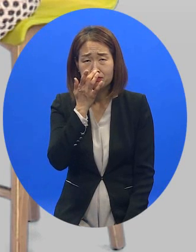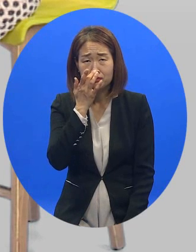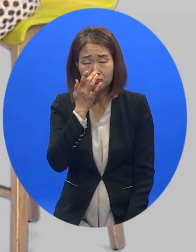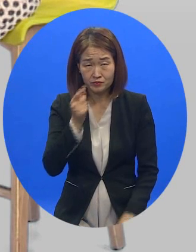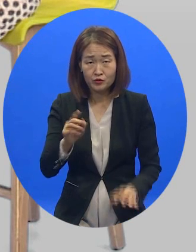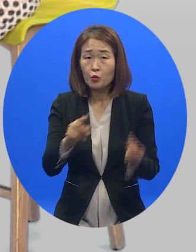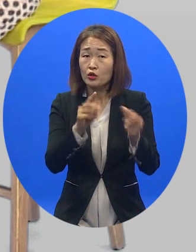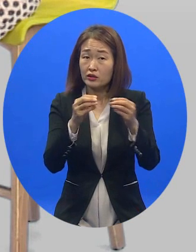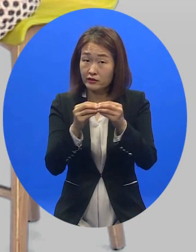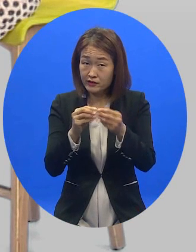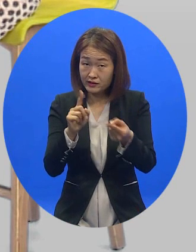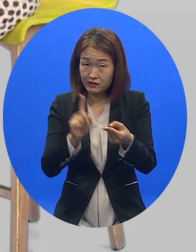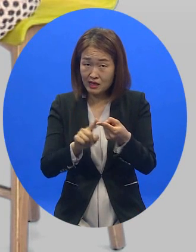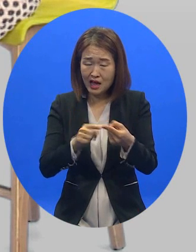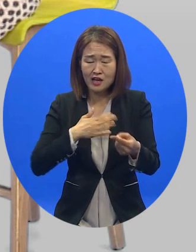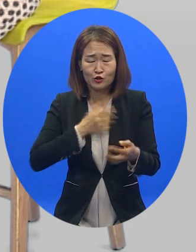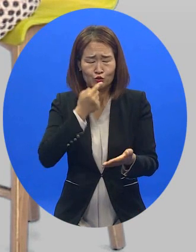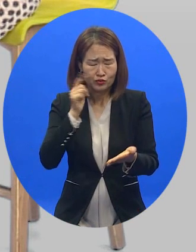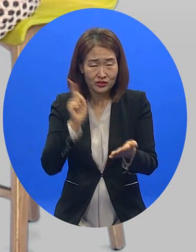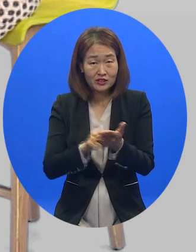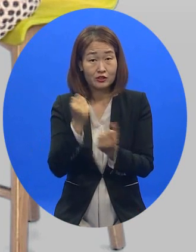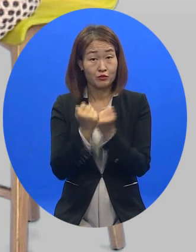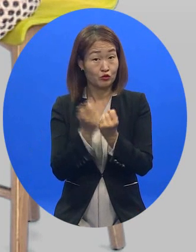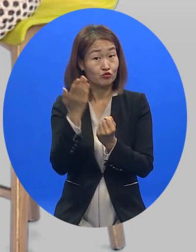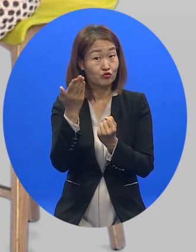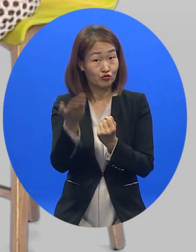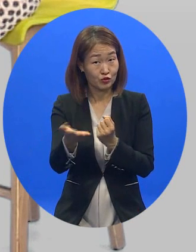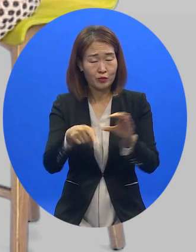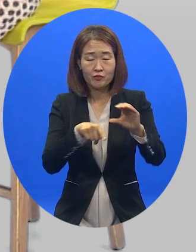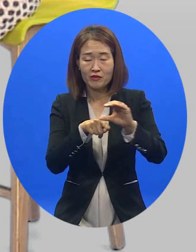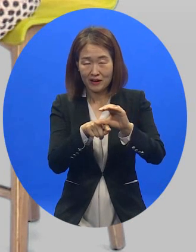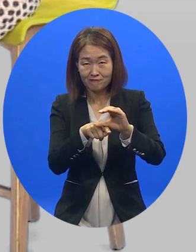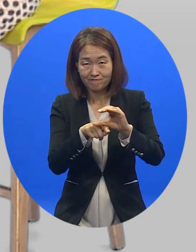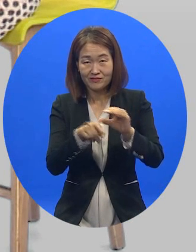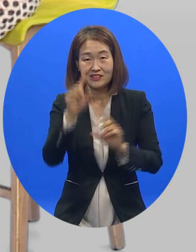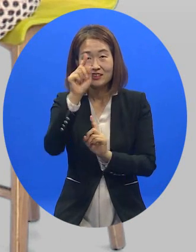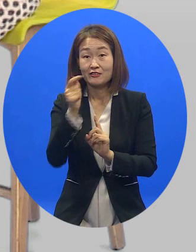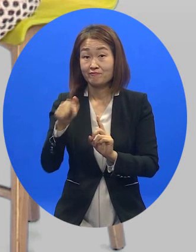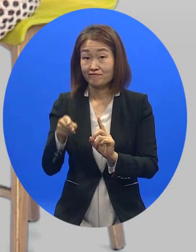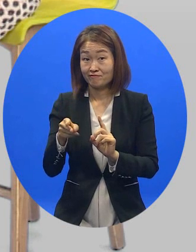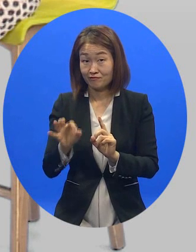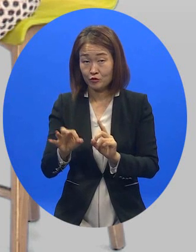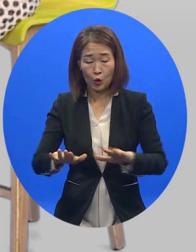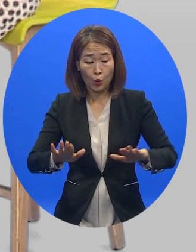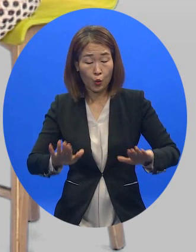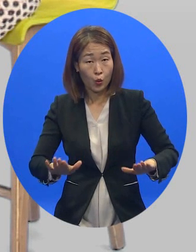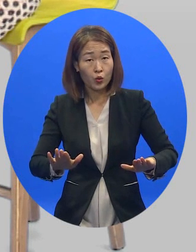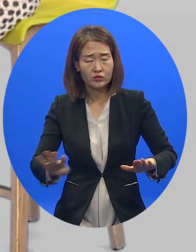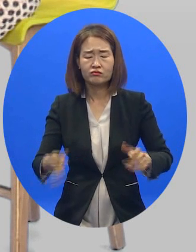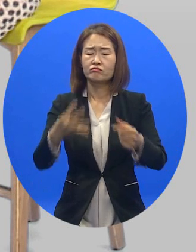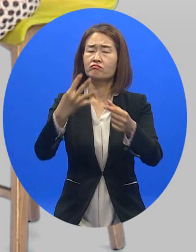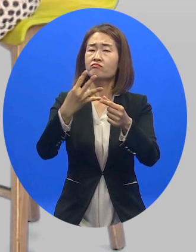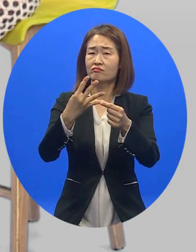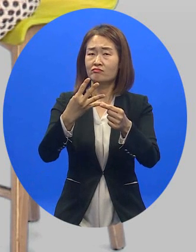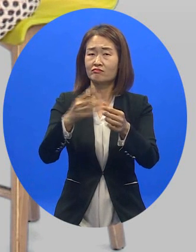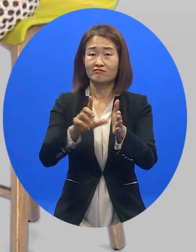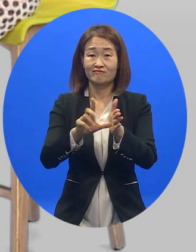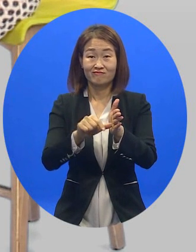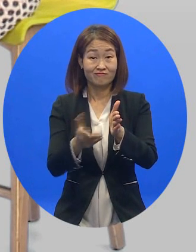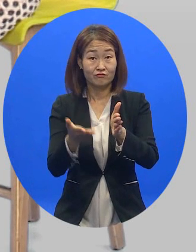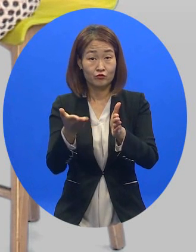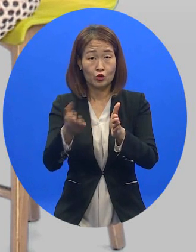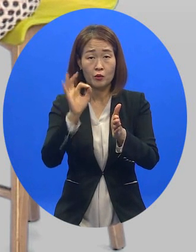알쏭달쏭한 기상용어를 보다 알기 쉽게 설명해드리는 기상백과사전의 이하경입니다. 오늘은 그 네 번째